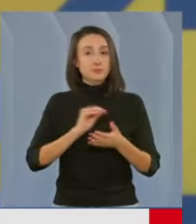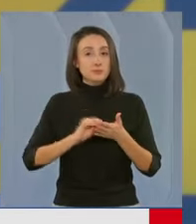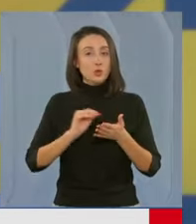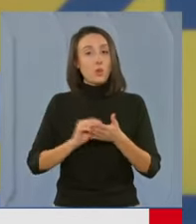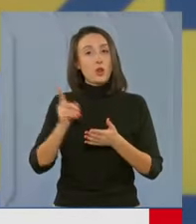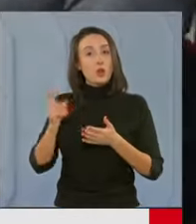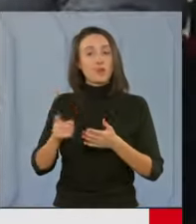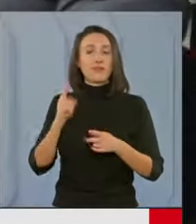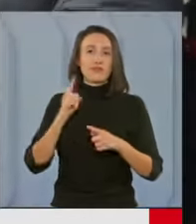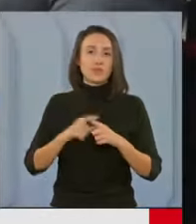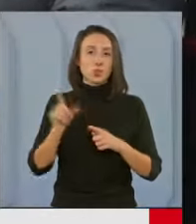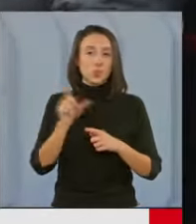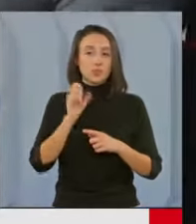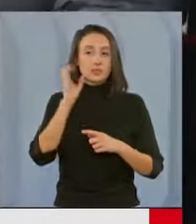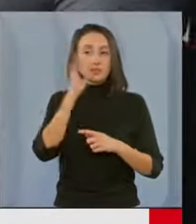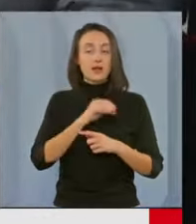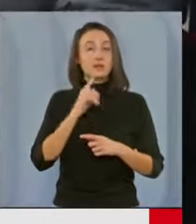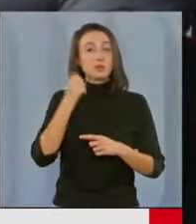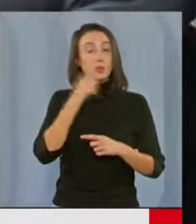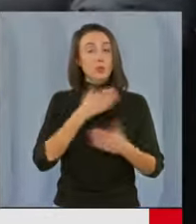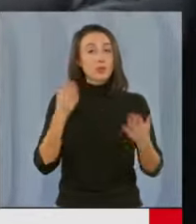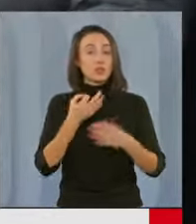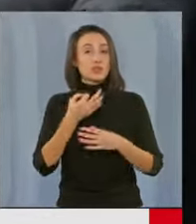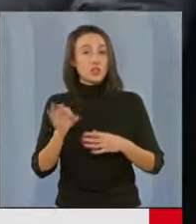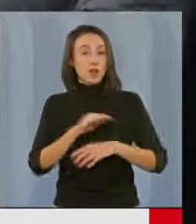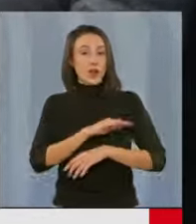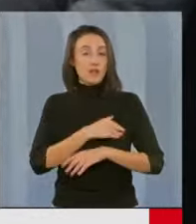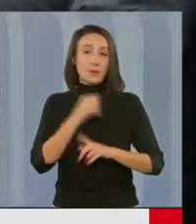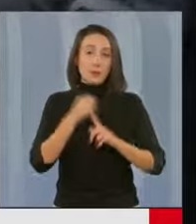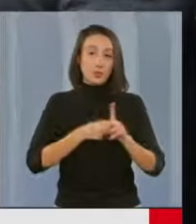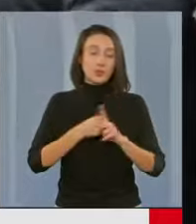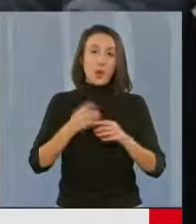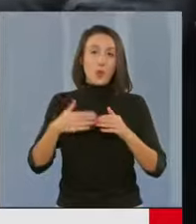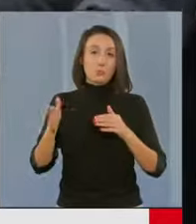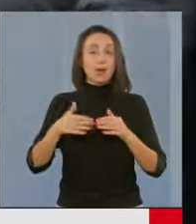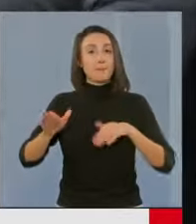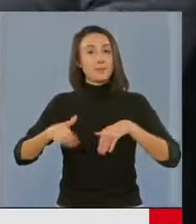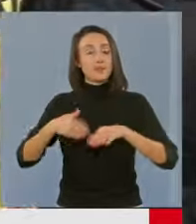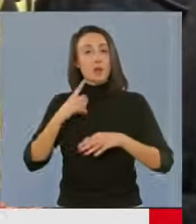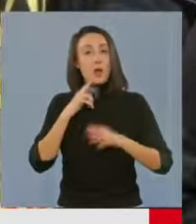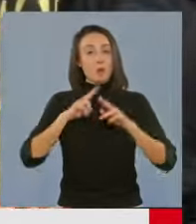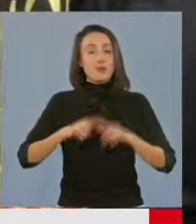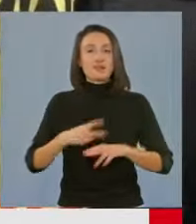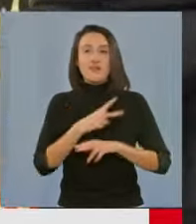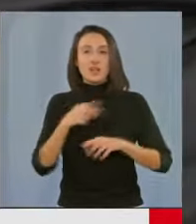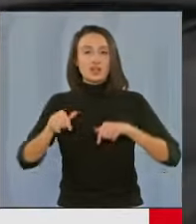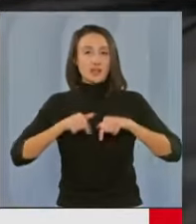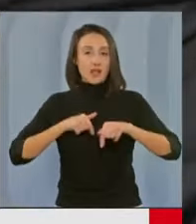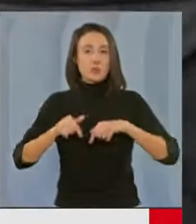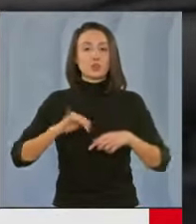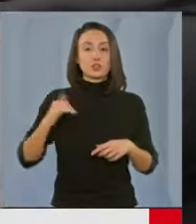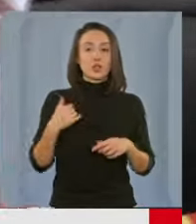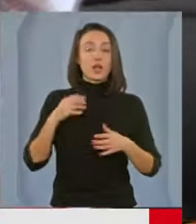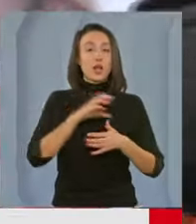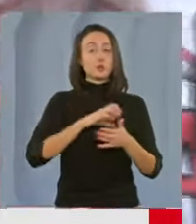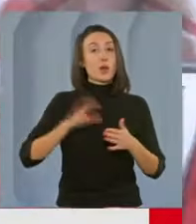birourile lor. Exact luni seară, adică în ziua în care 10 de elevi protestaseră la ușa Ministerului că au rămas fără transport, iar în